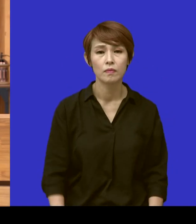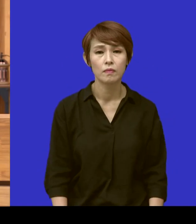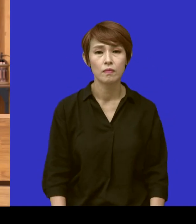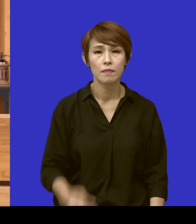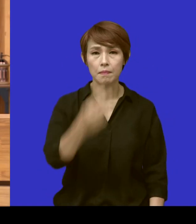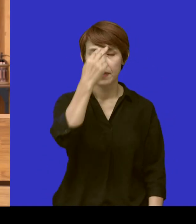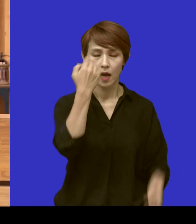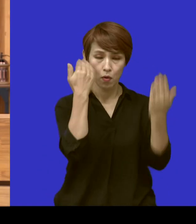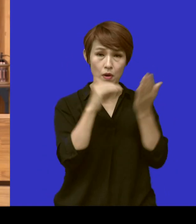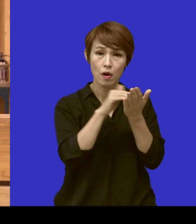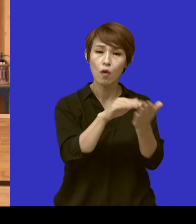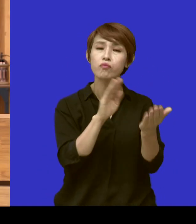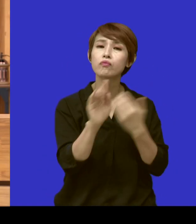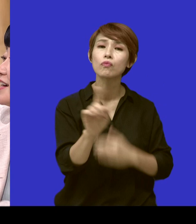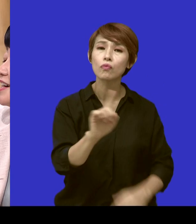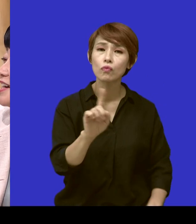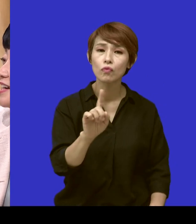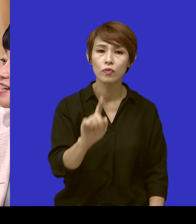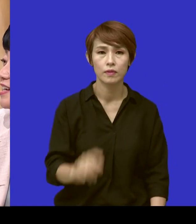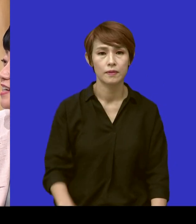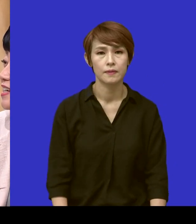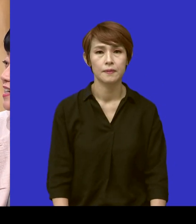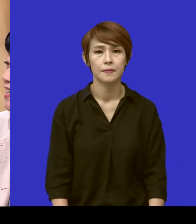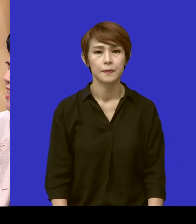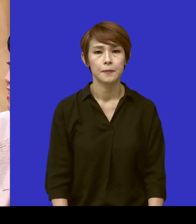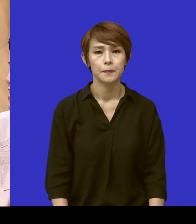맹학교 입학한 후에는 어떠셨어요?